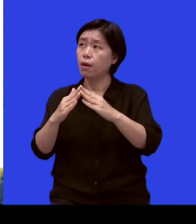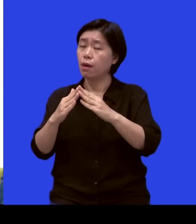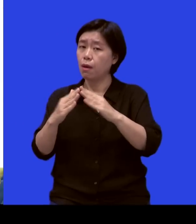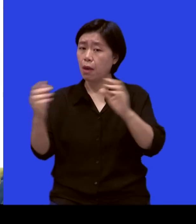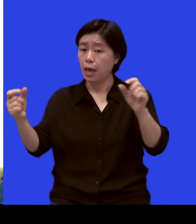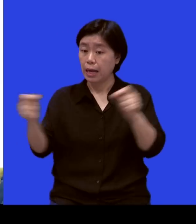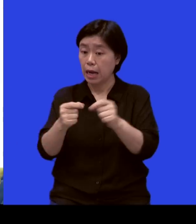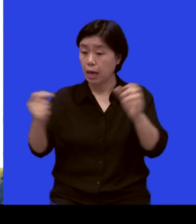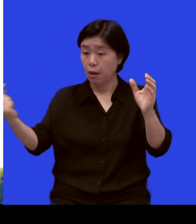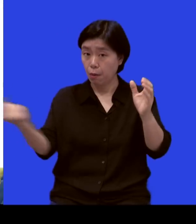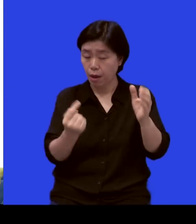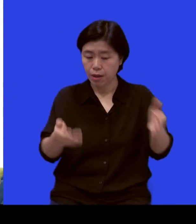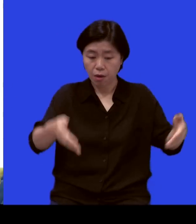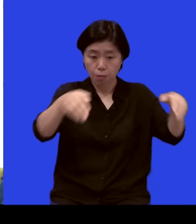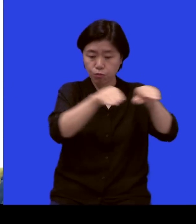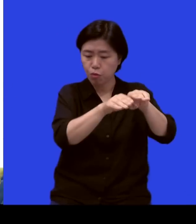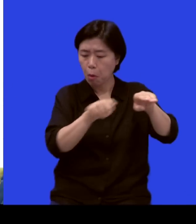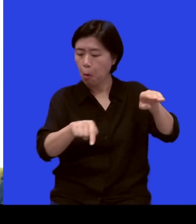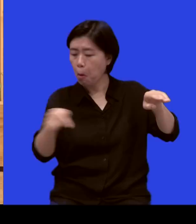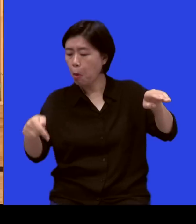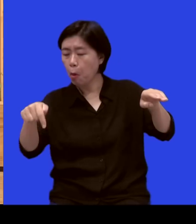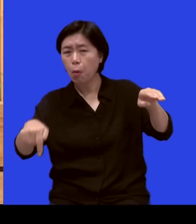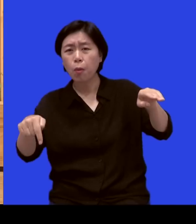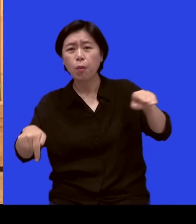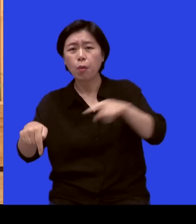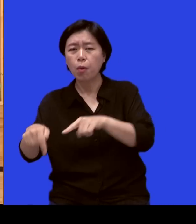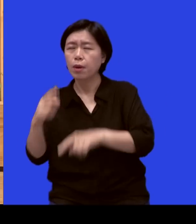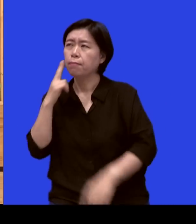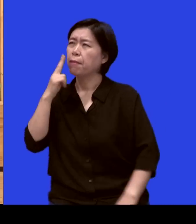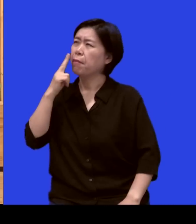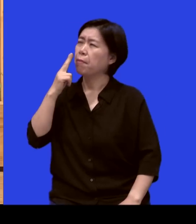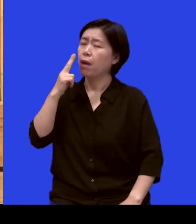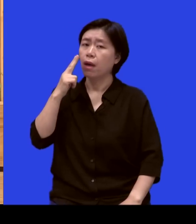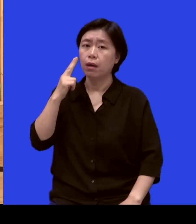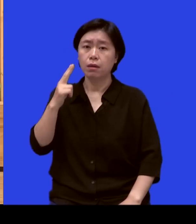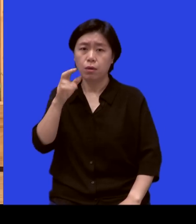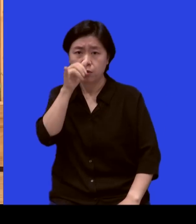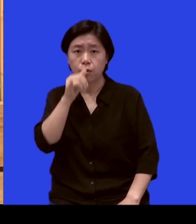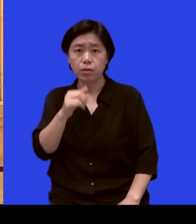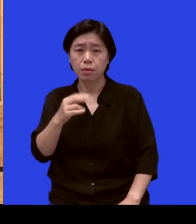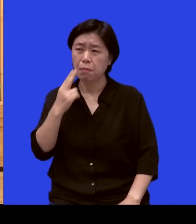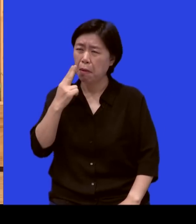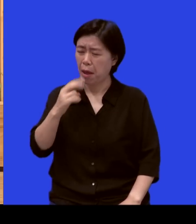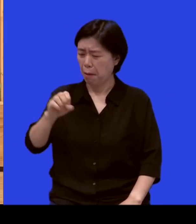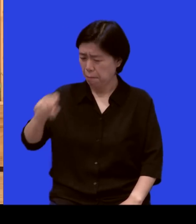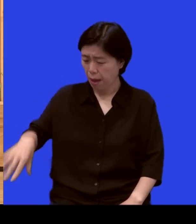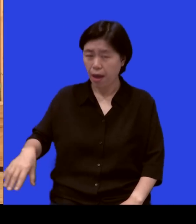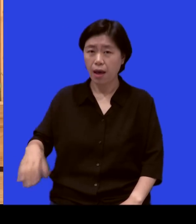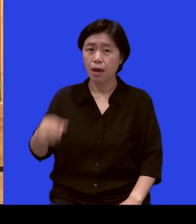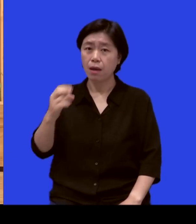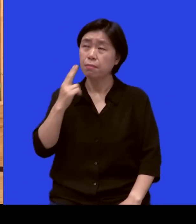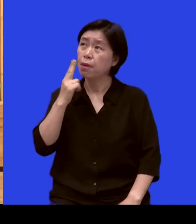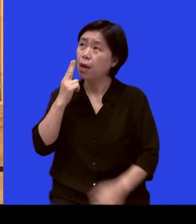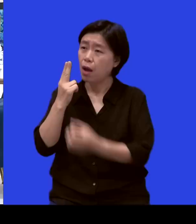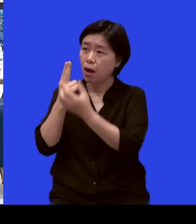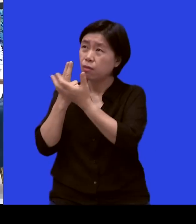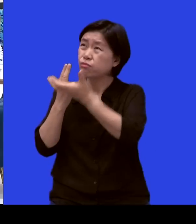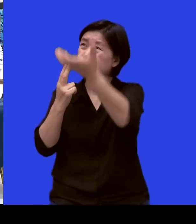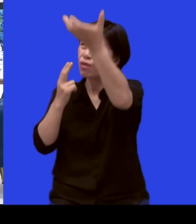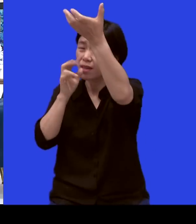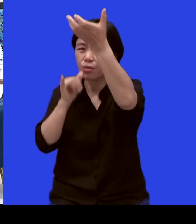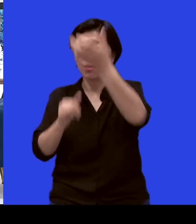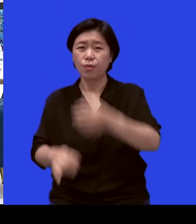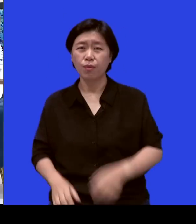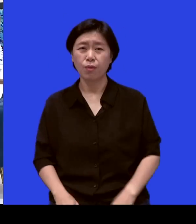들어와요. 밖에 있으면서 담배 피는 시내고. 그러니까 이분들이 담배 피니까 밖에 연기가 막 나고 그리고 그